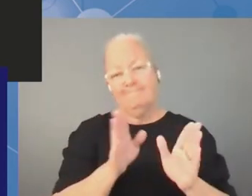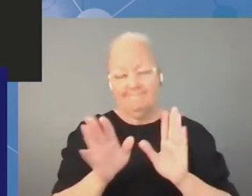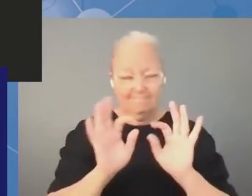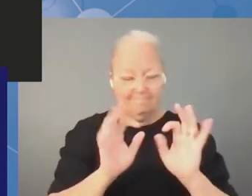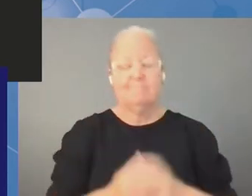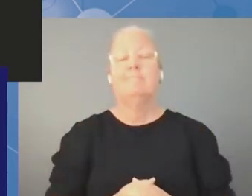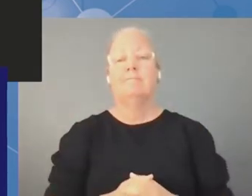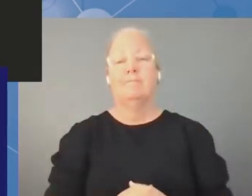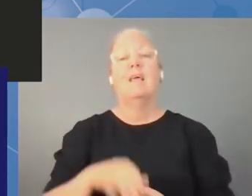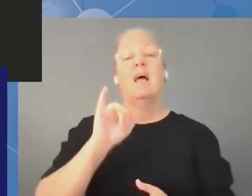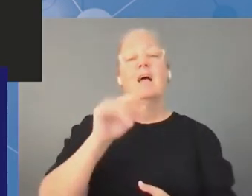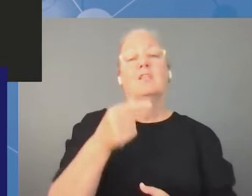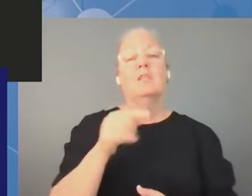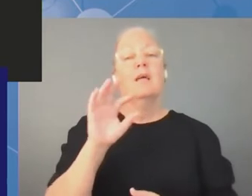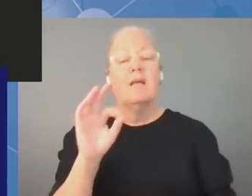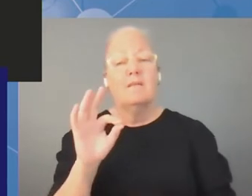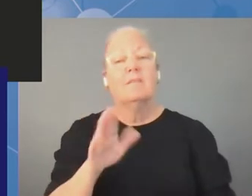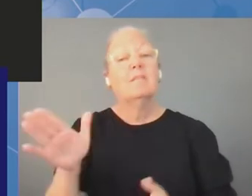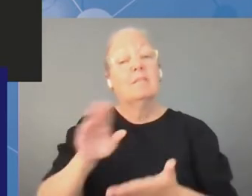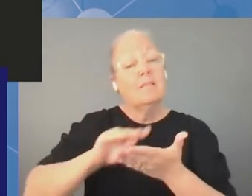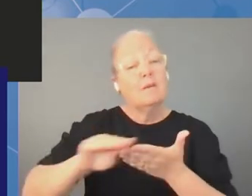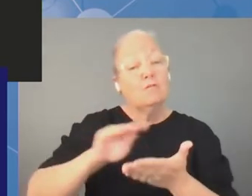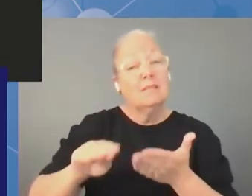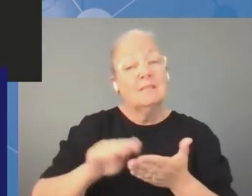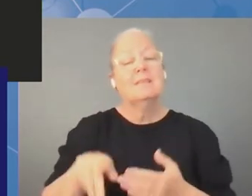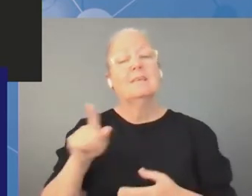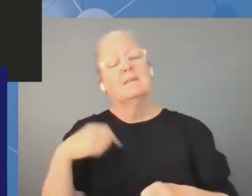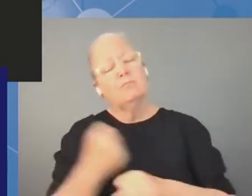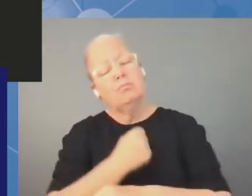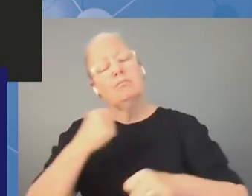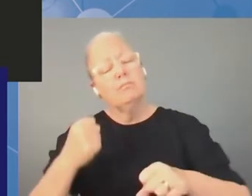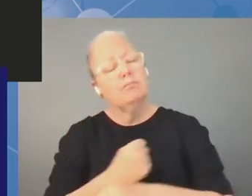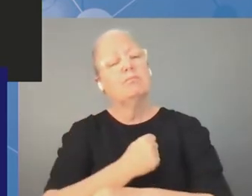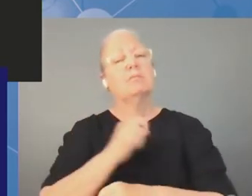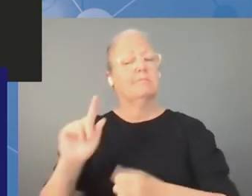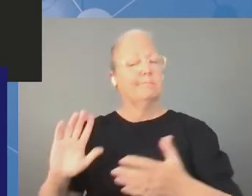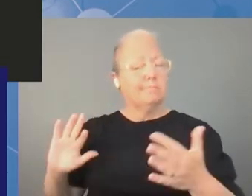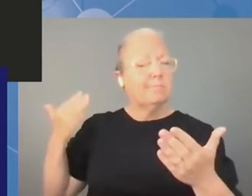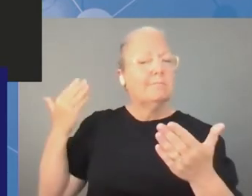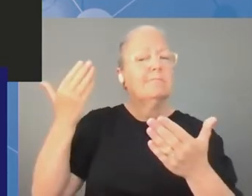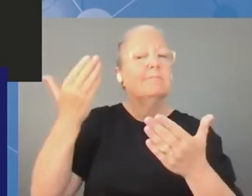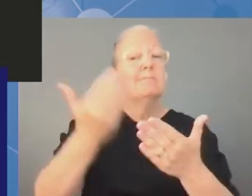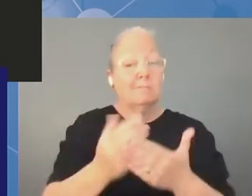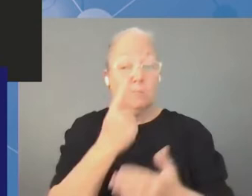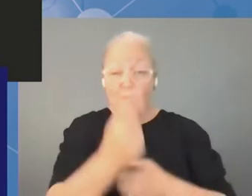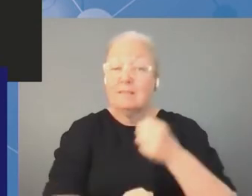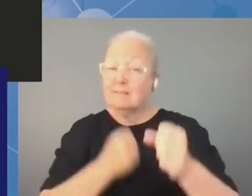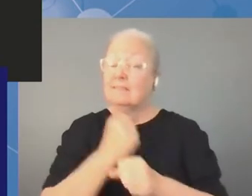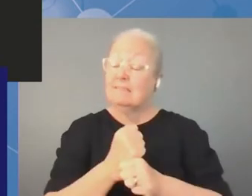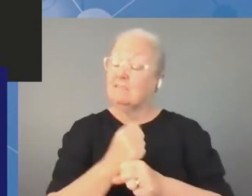تنظيم هذه القمة الهجينة. وكذلك أشكر